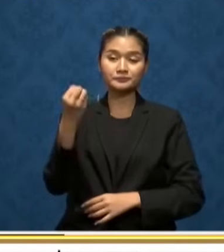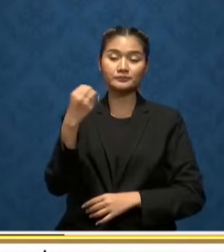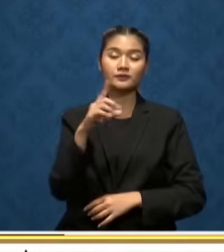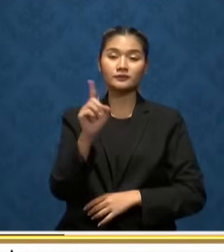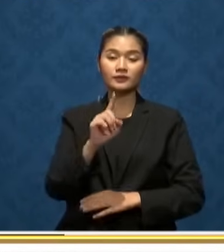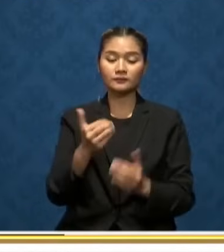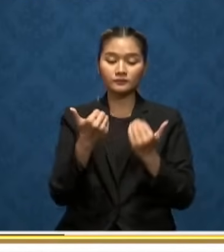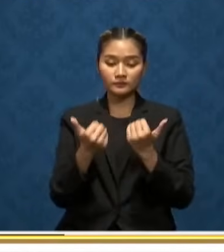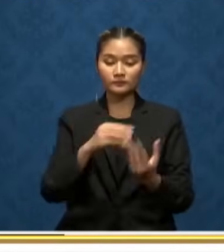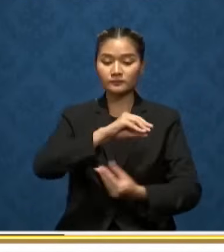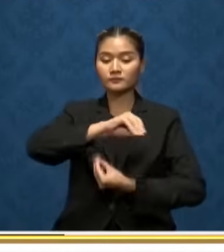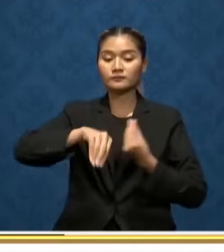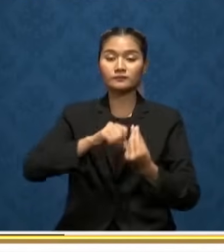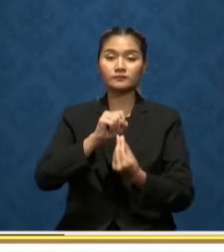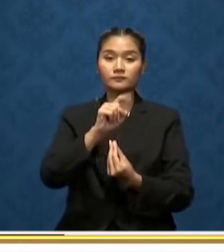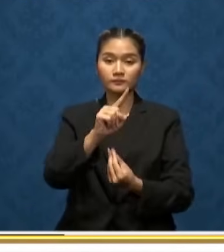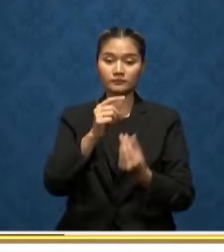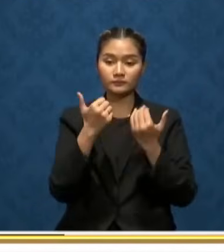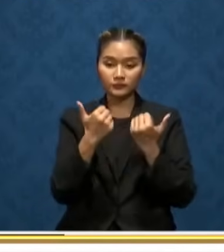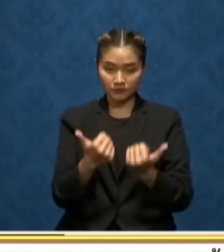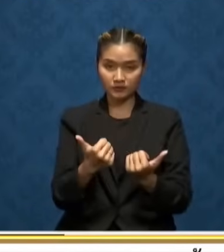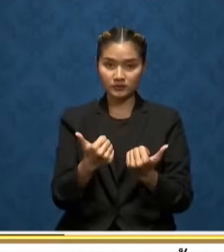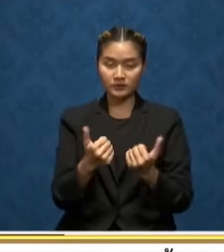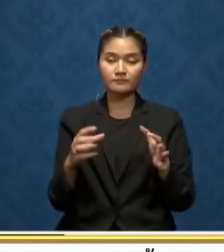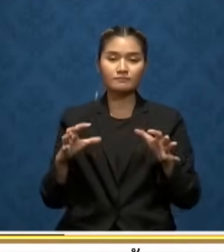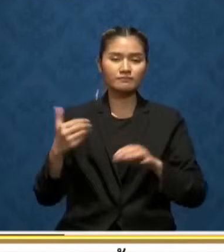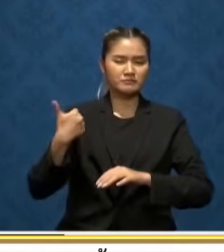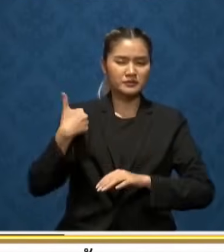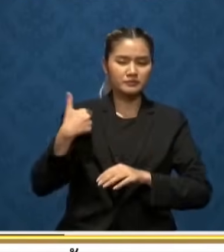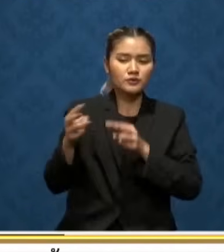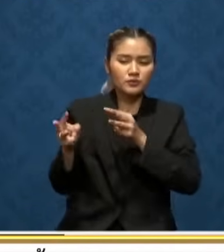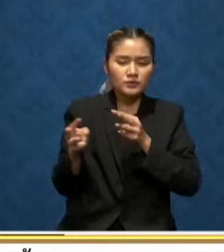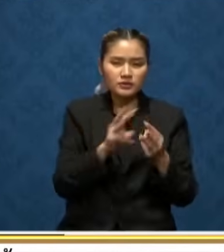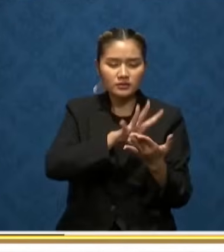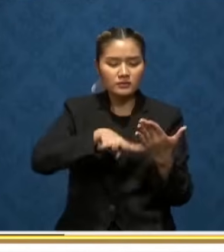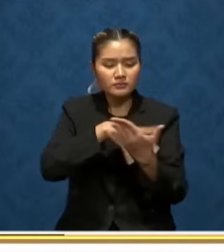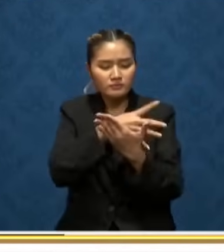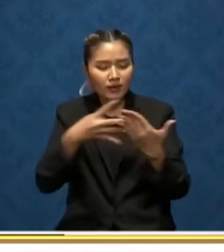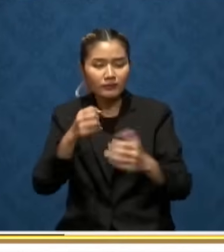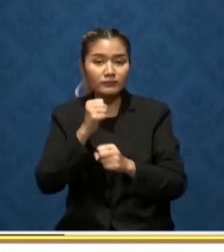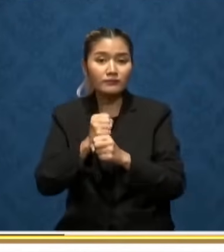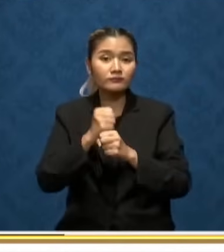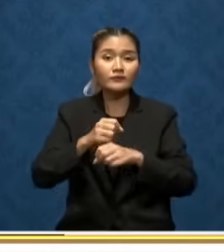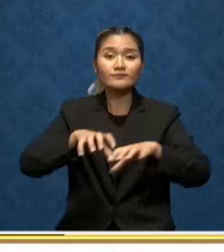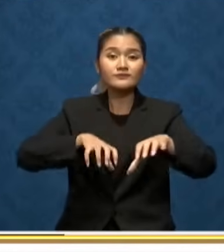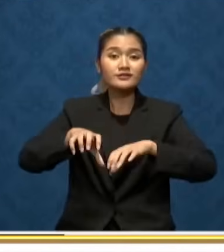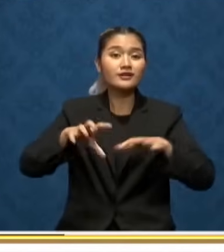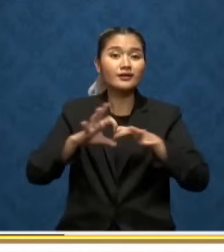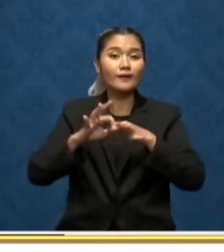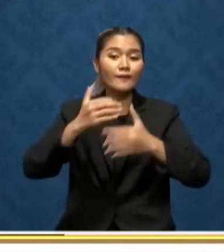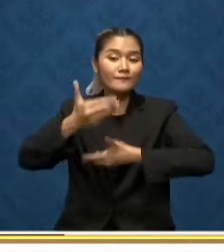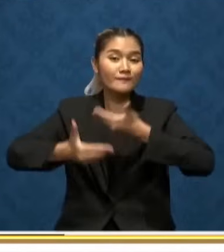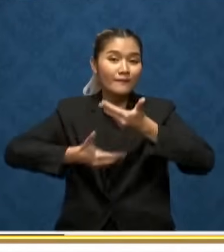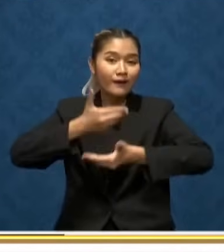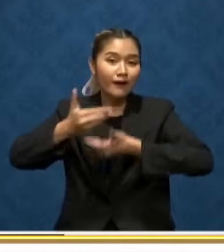แล้วเรามี market failure ปกติระบบตลาดเนี่ยมันสามารถจะทำงานว่าถ้